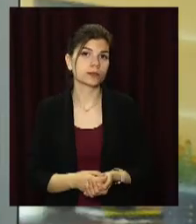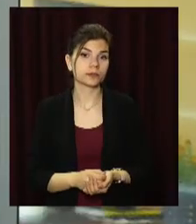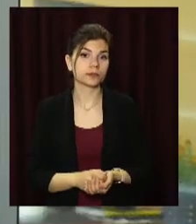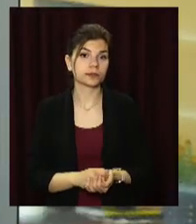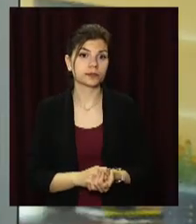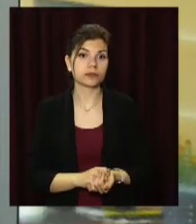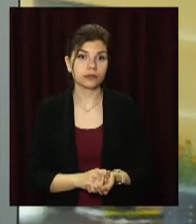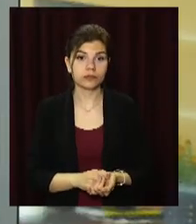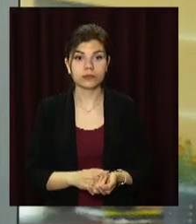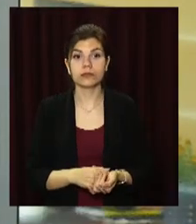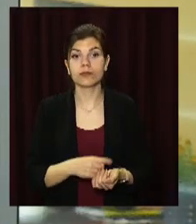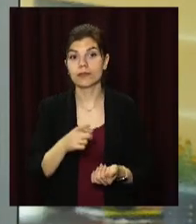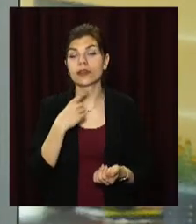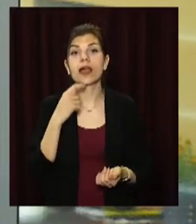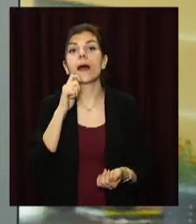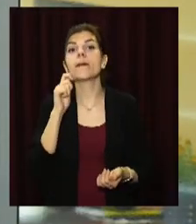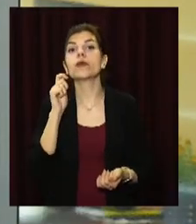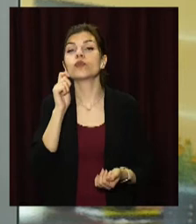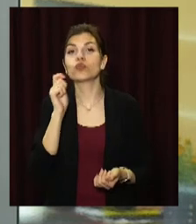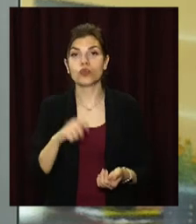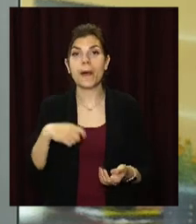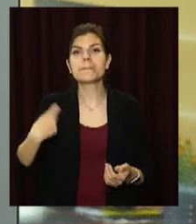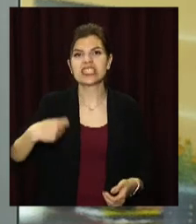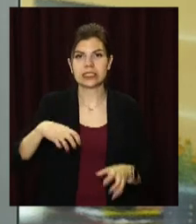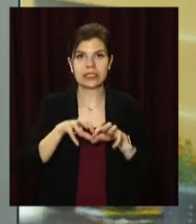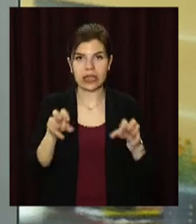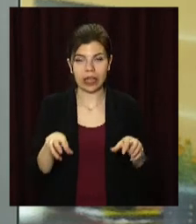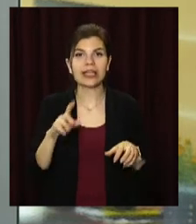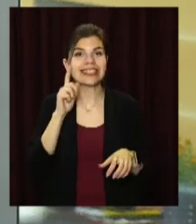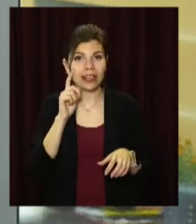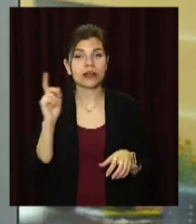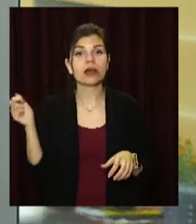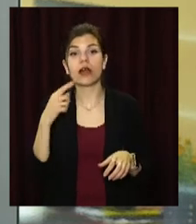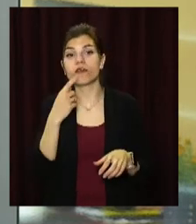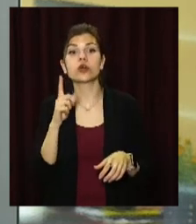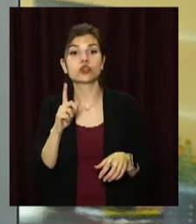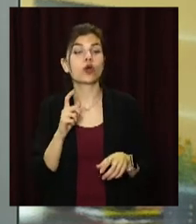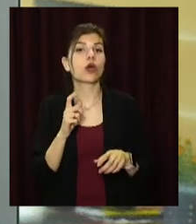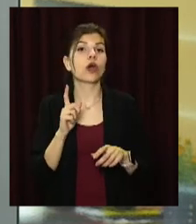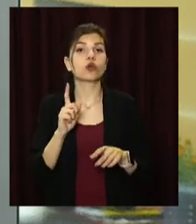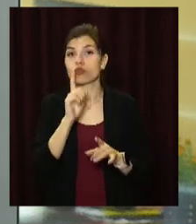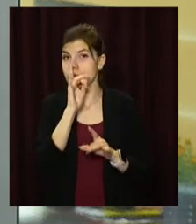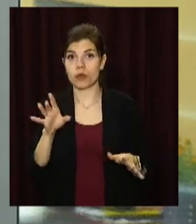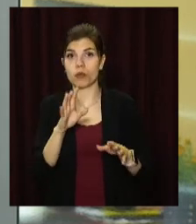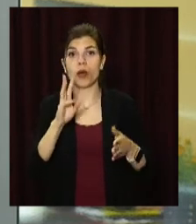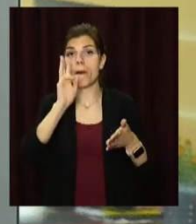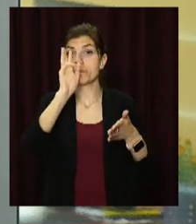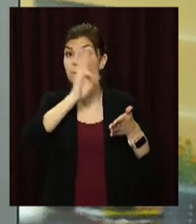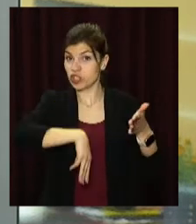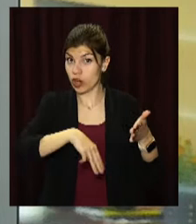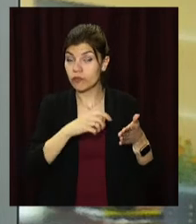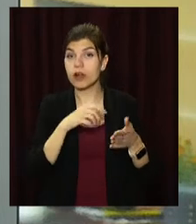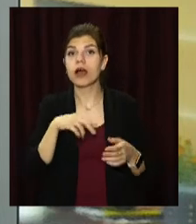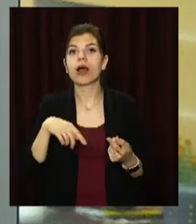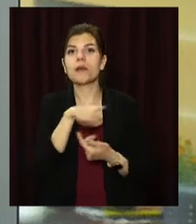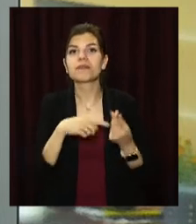Ні тиску на бізнес. Президент України підписав документ, за яким міські інспекції з праці більше не зможуть штрафувати підприємців. Тепер